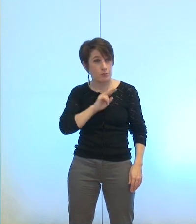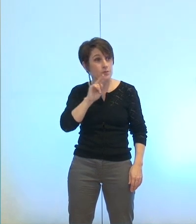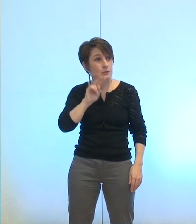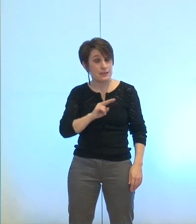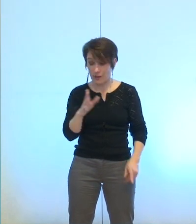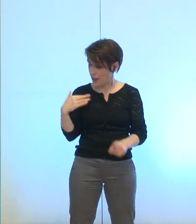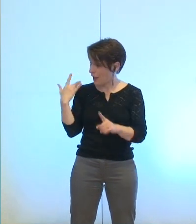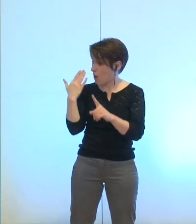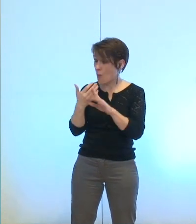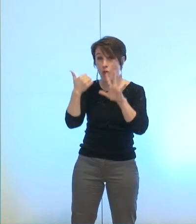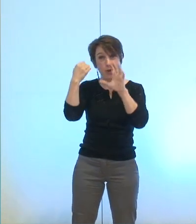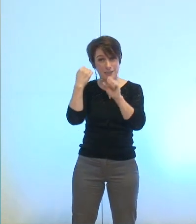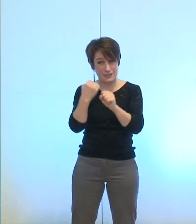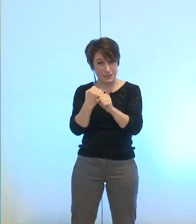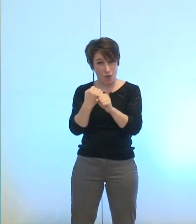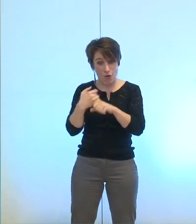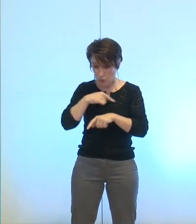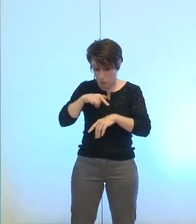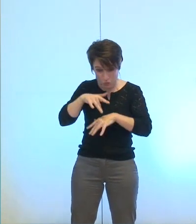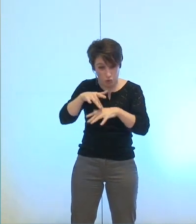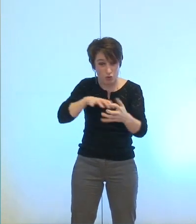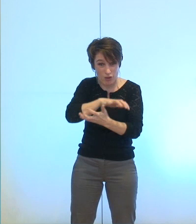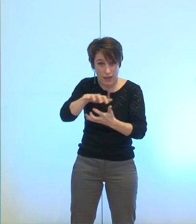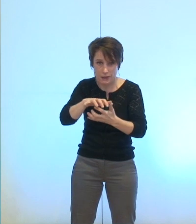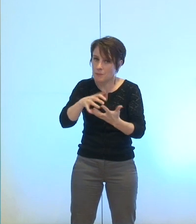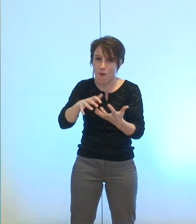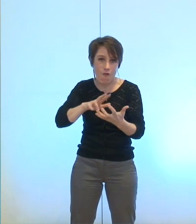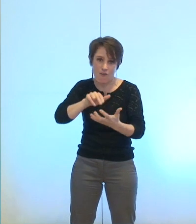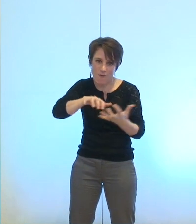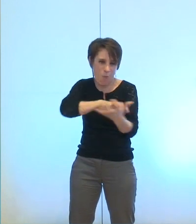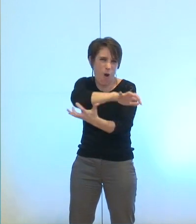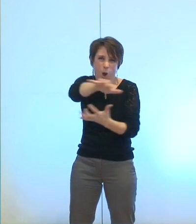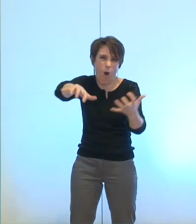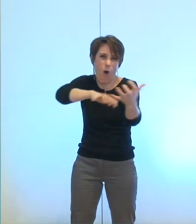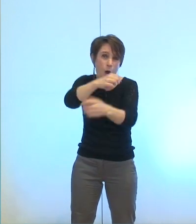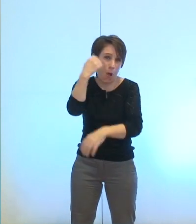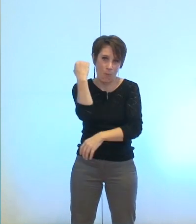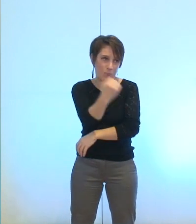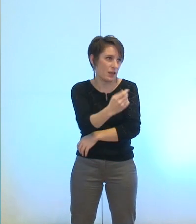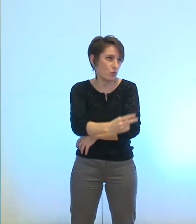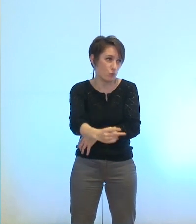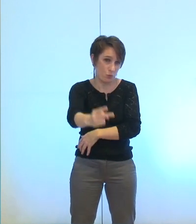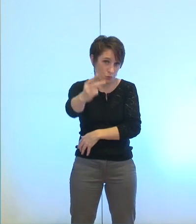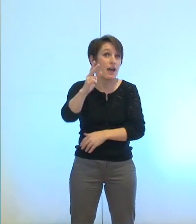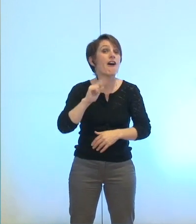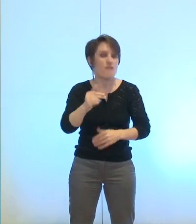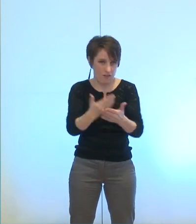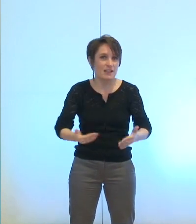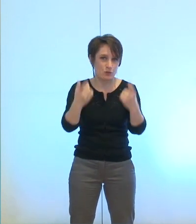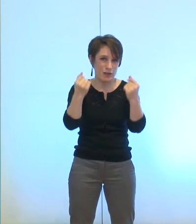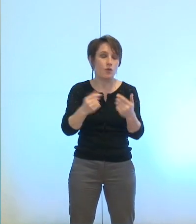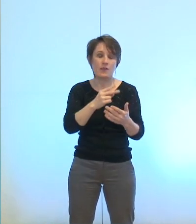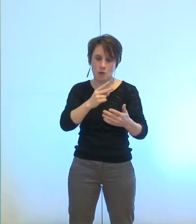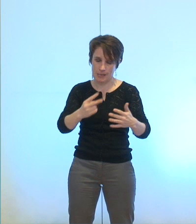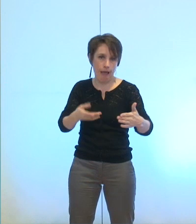pendant 6 ans va s'amplifier et va vous mettre va nous mettre dans une difficulté financière réelle si je le